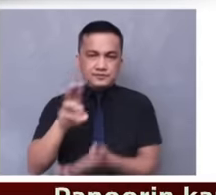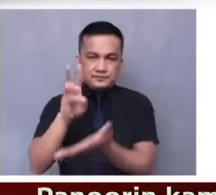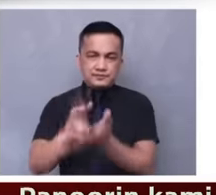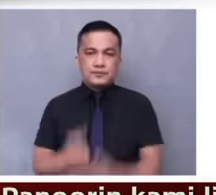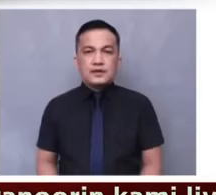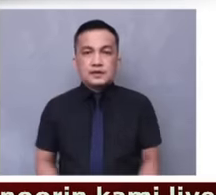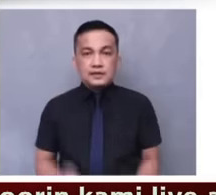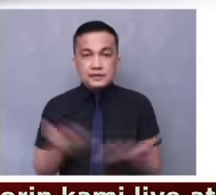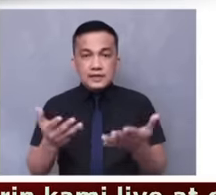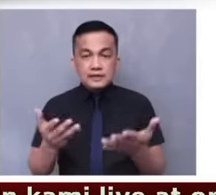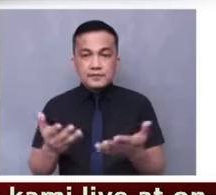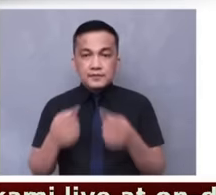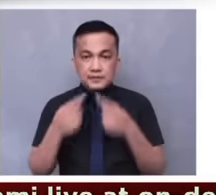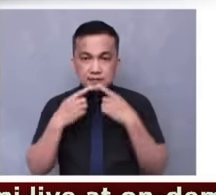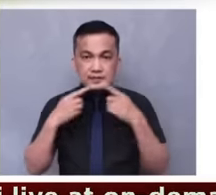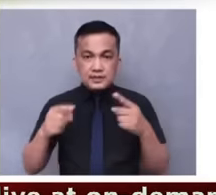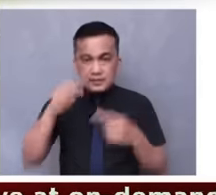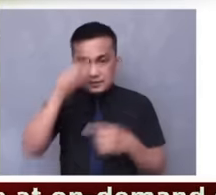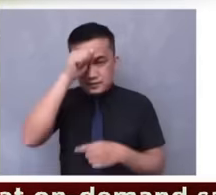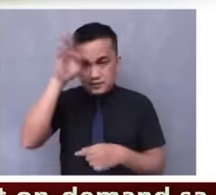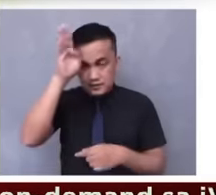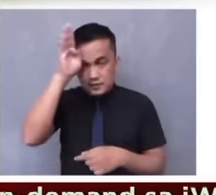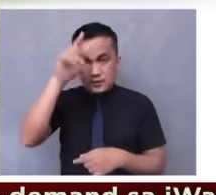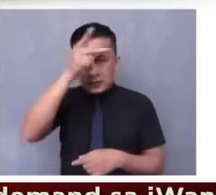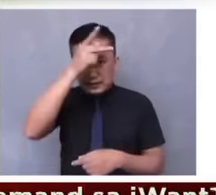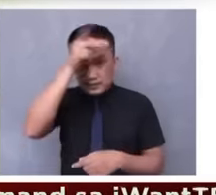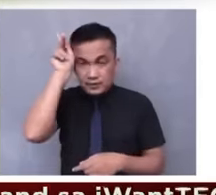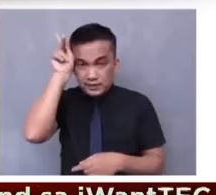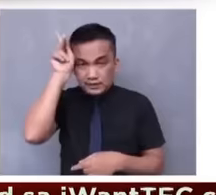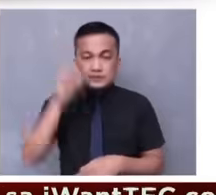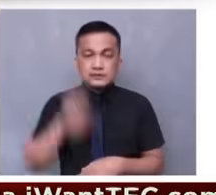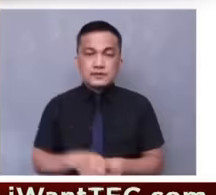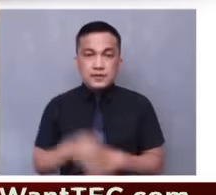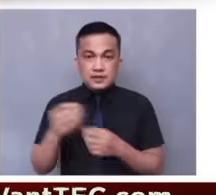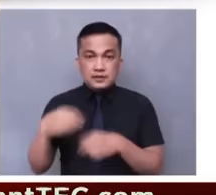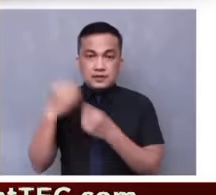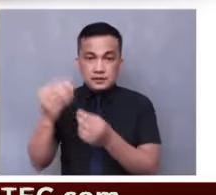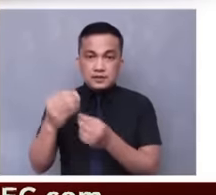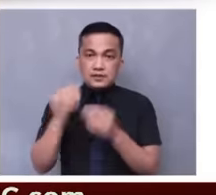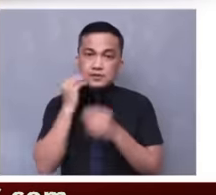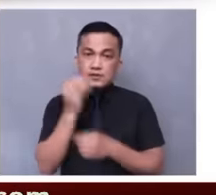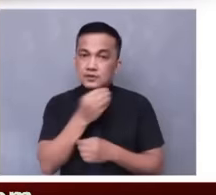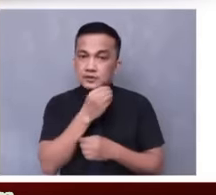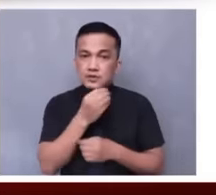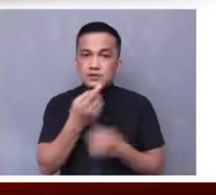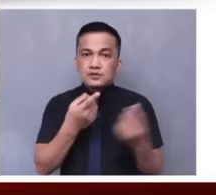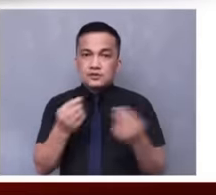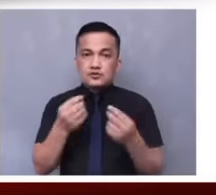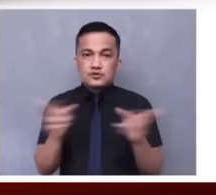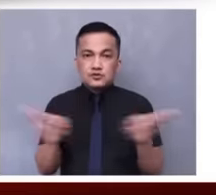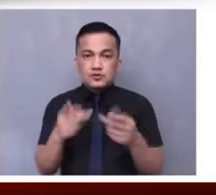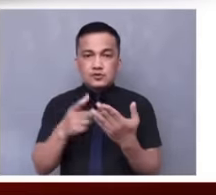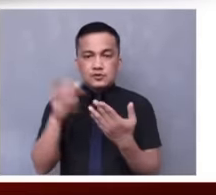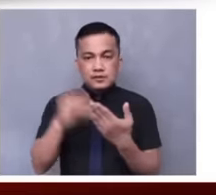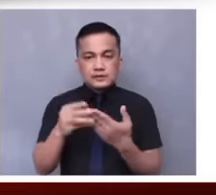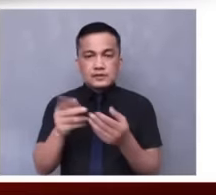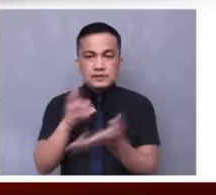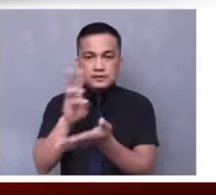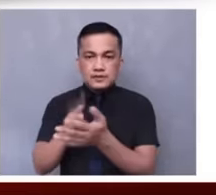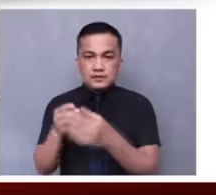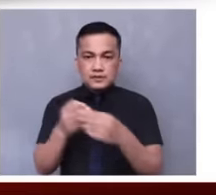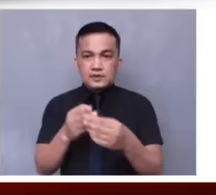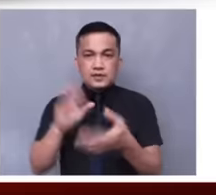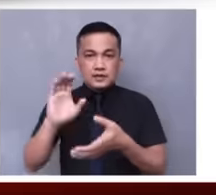unang diniklara ni Bonifacio ang Katipunan. Nag-alay ng bulaklak at nagsagawa rin ng maikling programa sa lugar na pinangunahan ni Caloocan Mayor